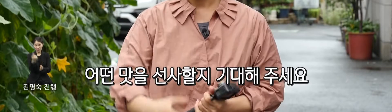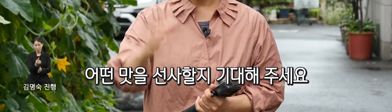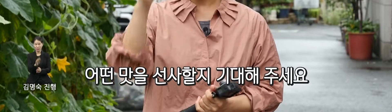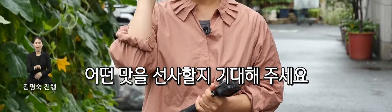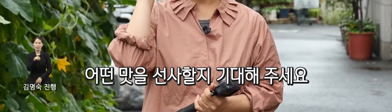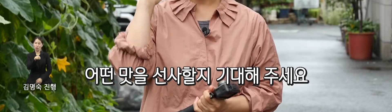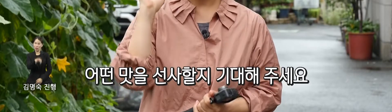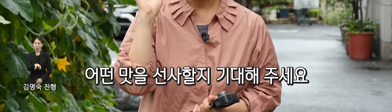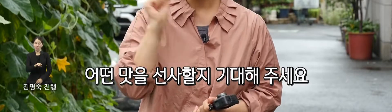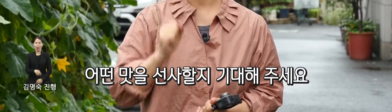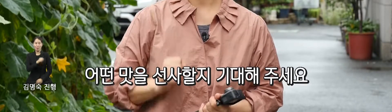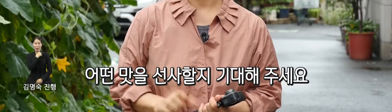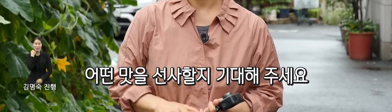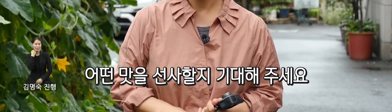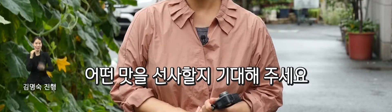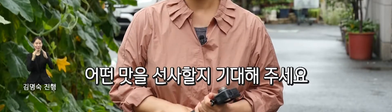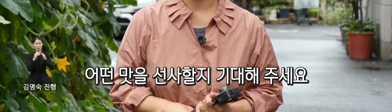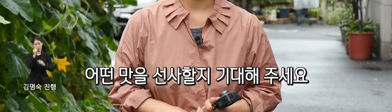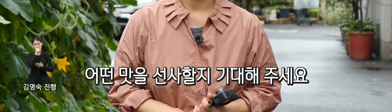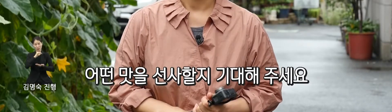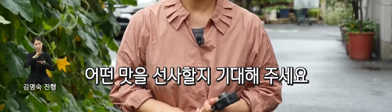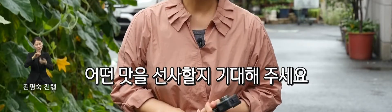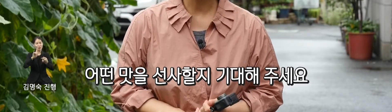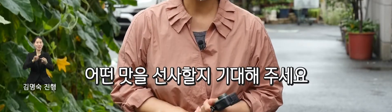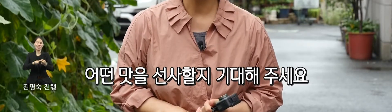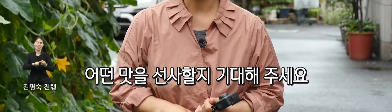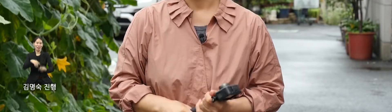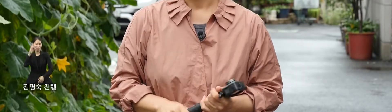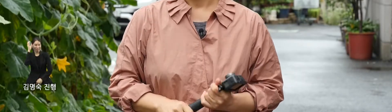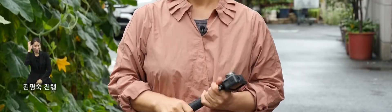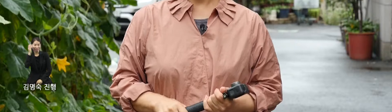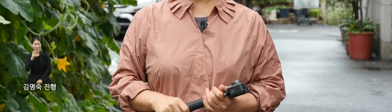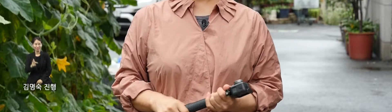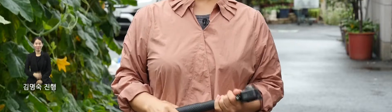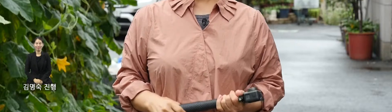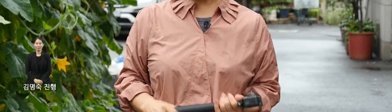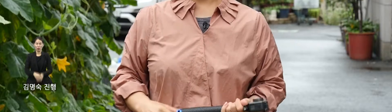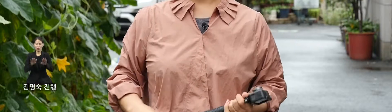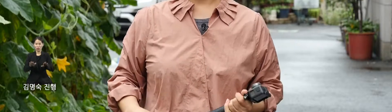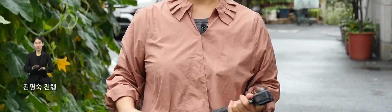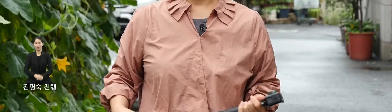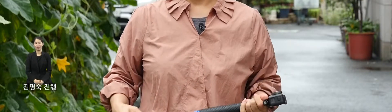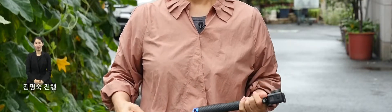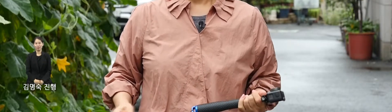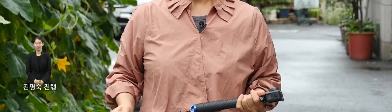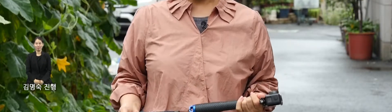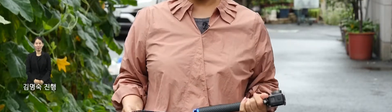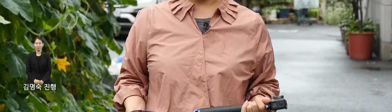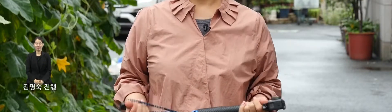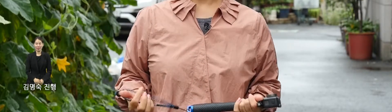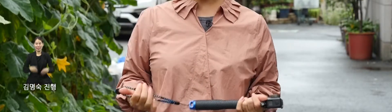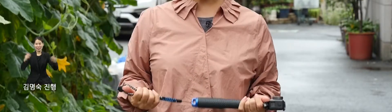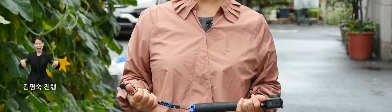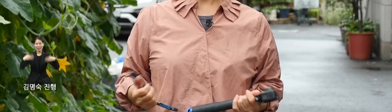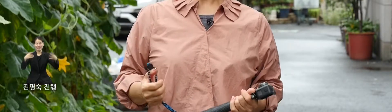여러분들에게 또 어떤 맛있는 맛을 선사할지 기대가 되시죠? 자, 저는 오늘 모처럼 이